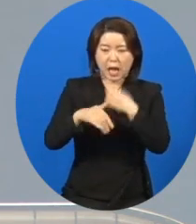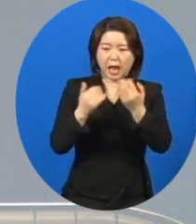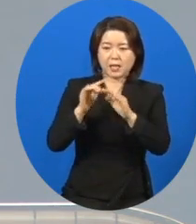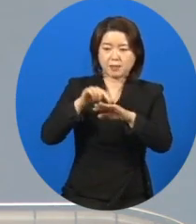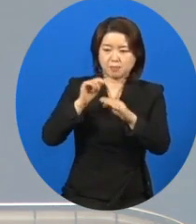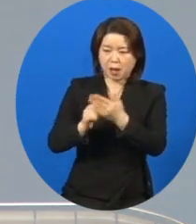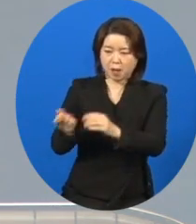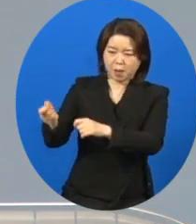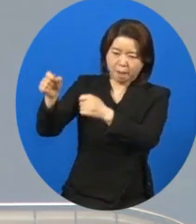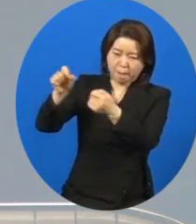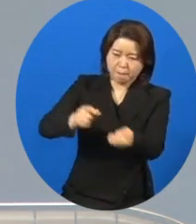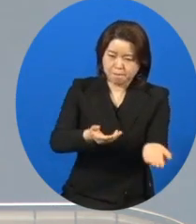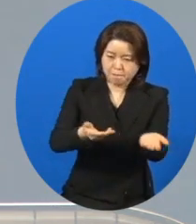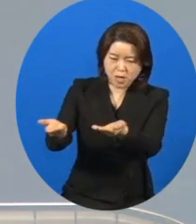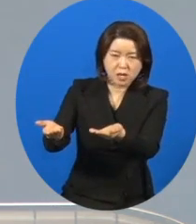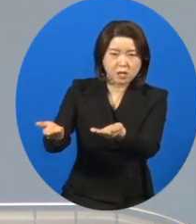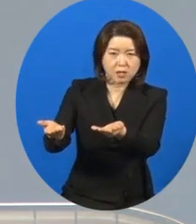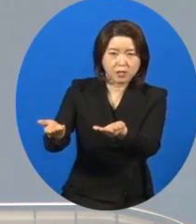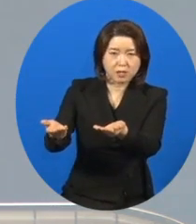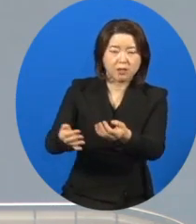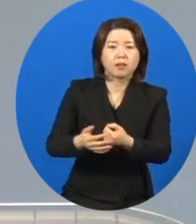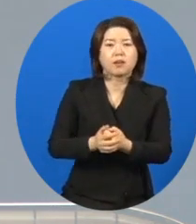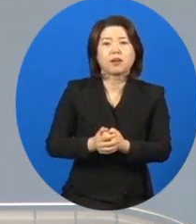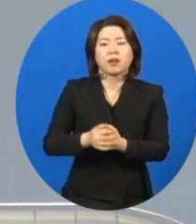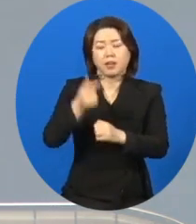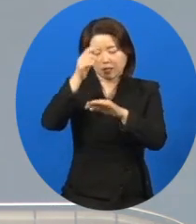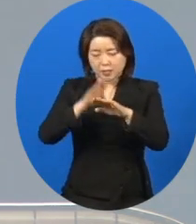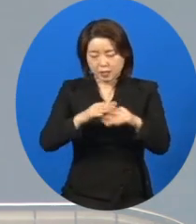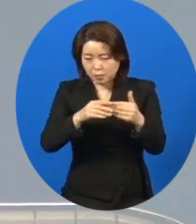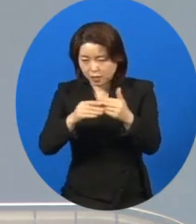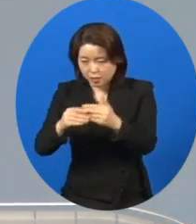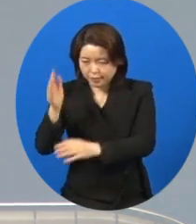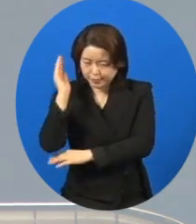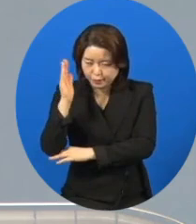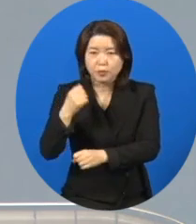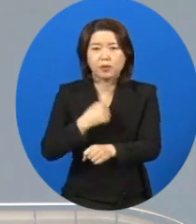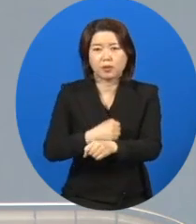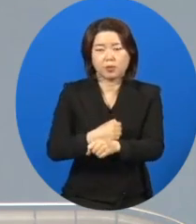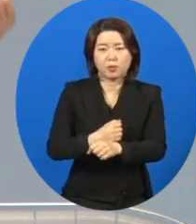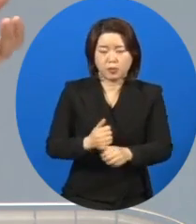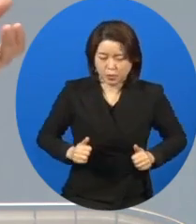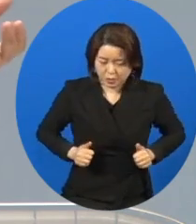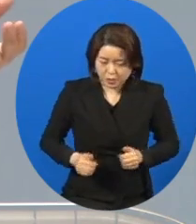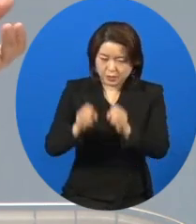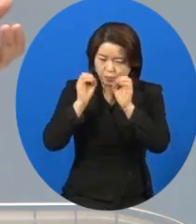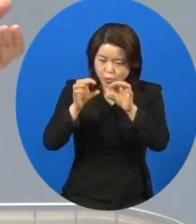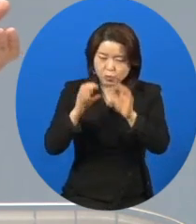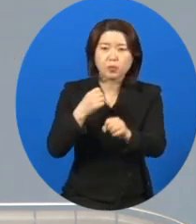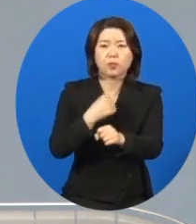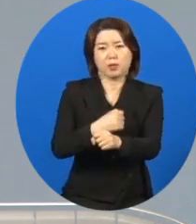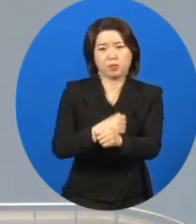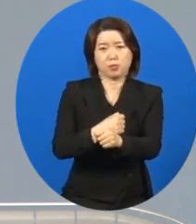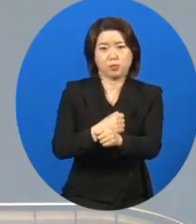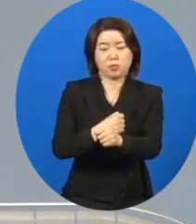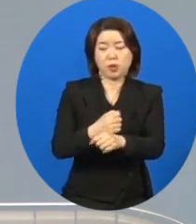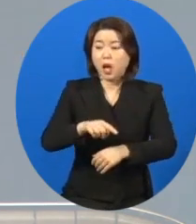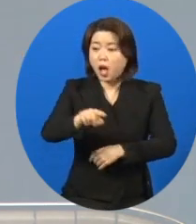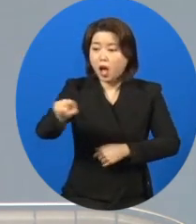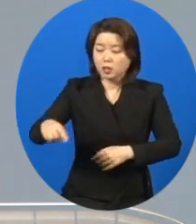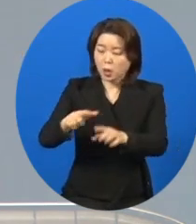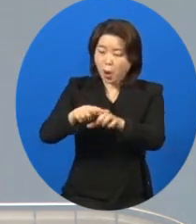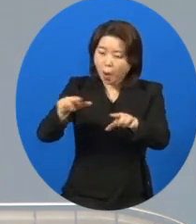부어져서 그래서 예배를 인도하고 또 열심히 전도도 하고 그런